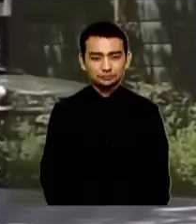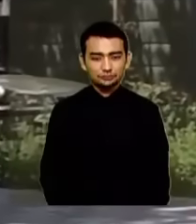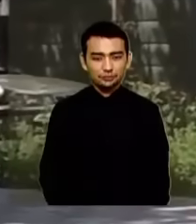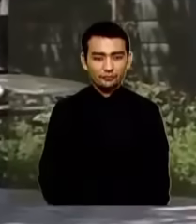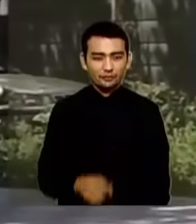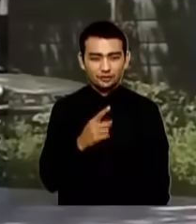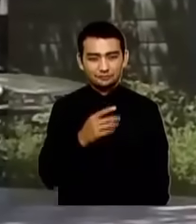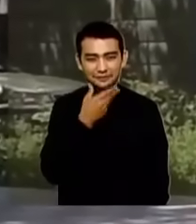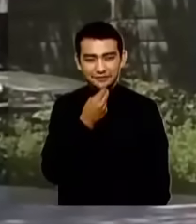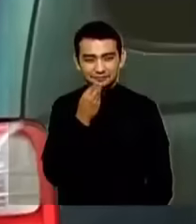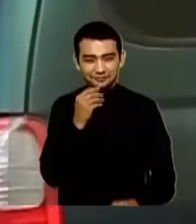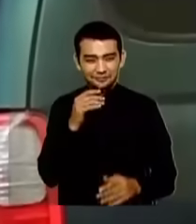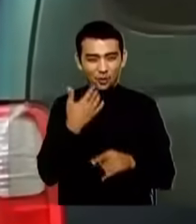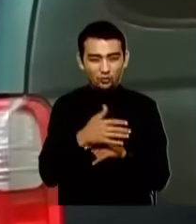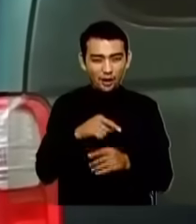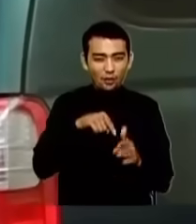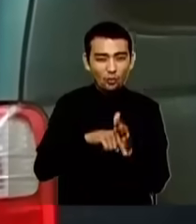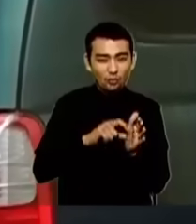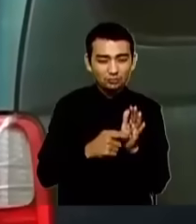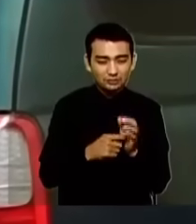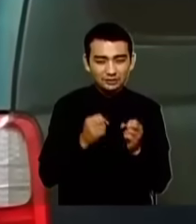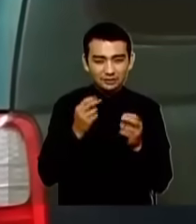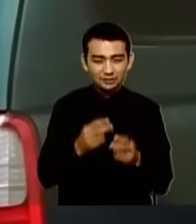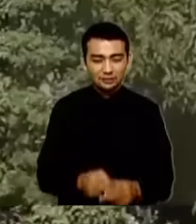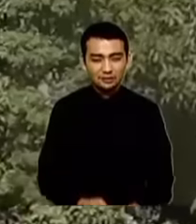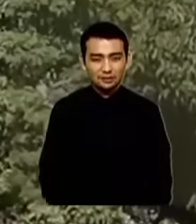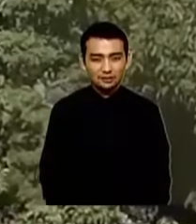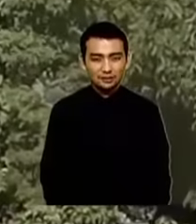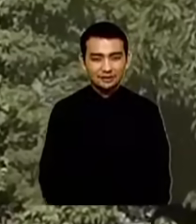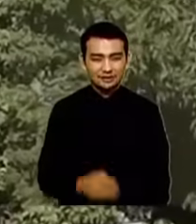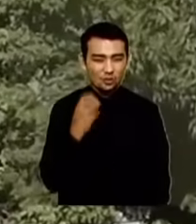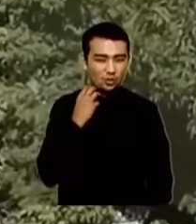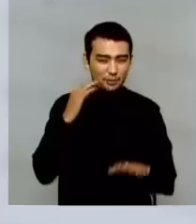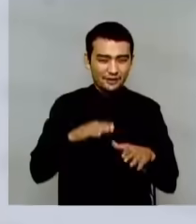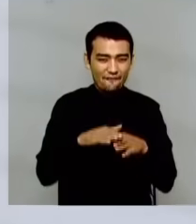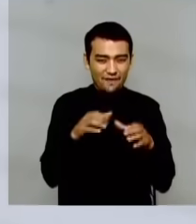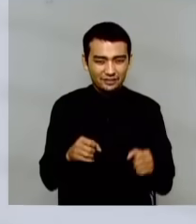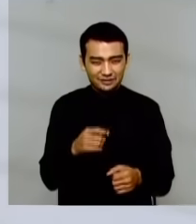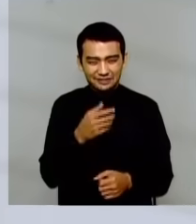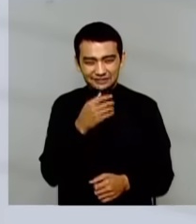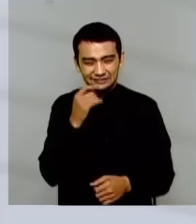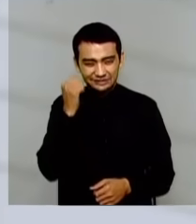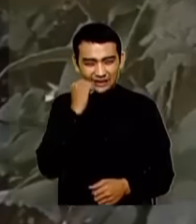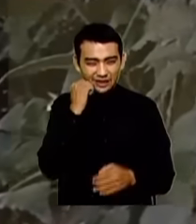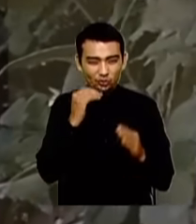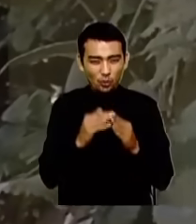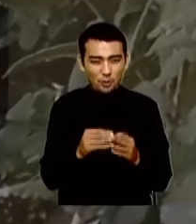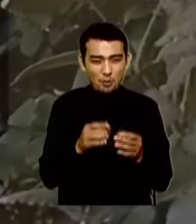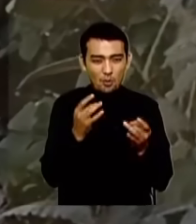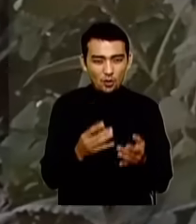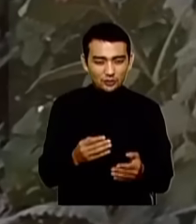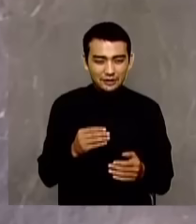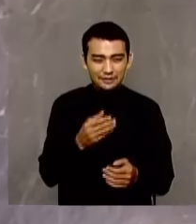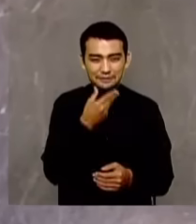Sırtı bütün, işe-işe. Naya, kaptağınızı kutu, pağaz ökümeni. Kızılordalık şenelükler toz-toz şıkkan tırgın üylerdiñ nege tek